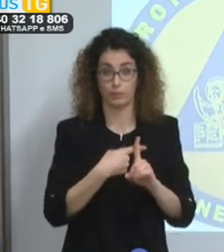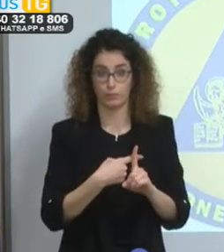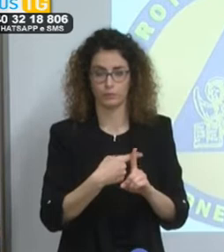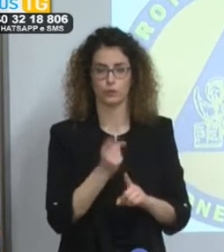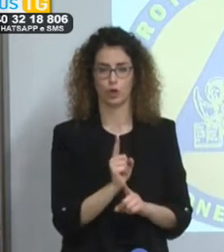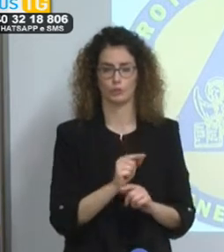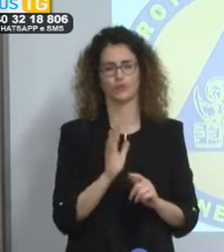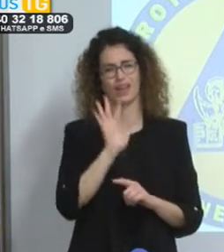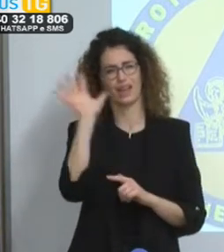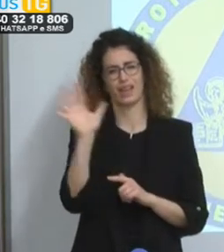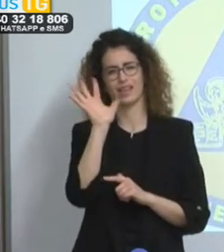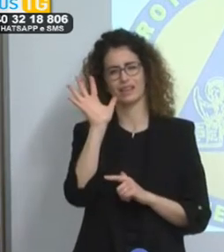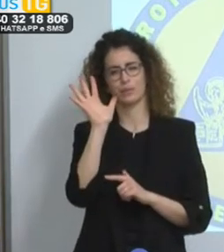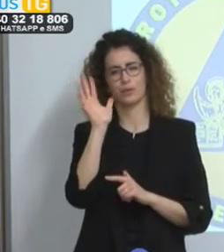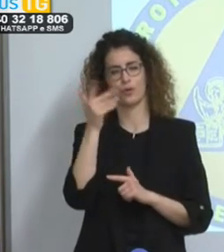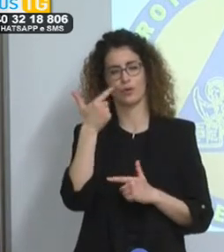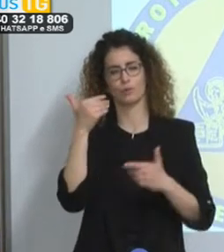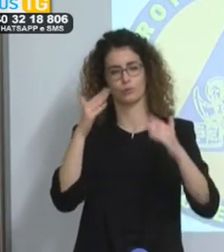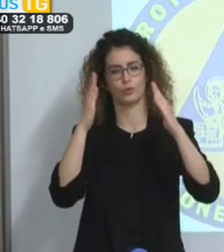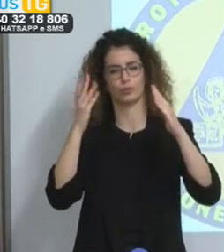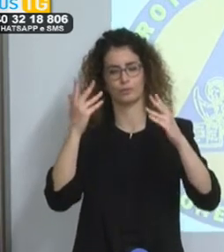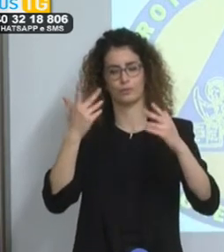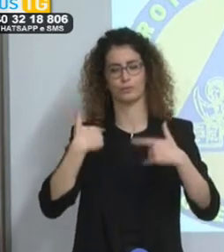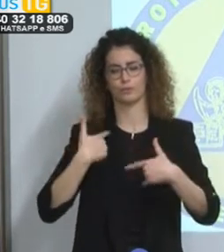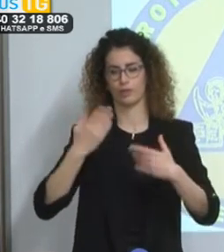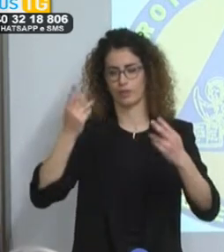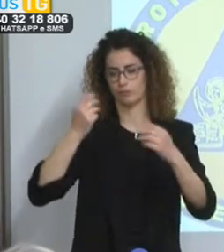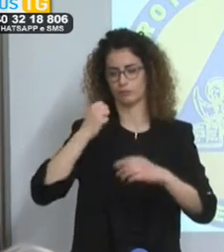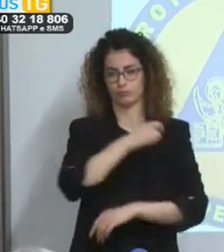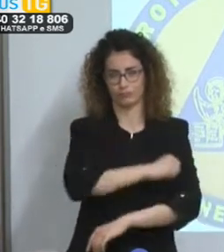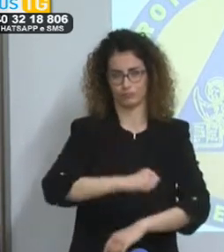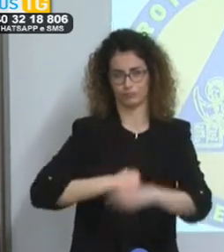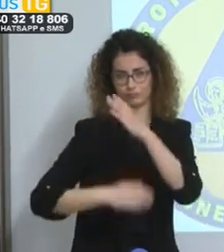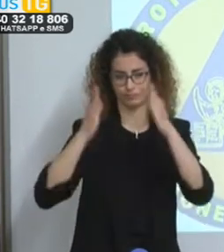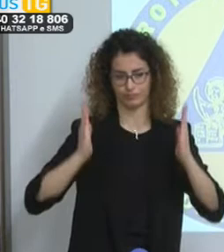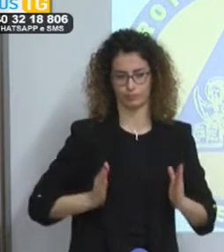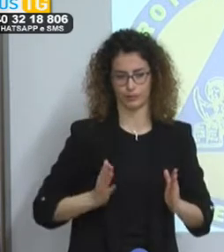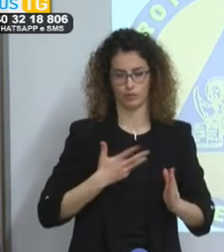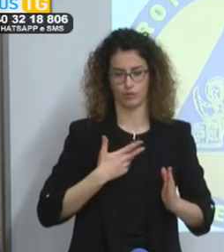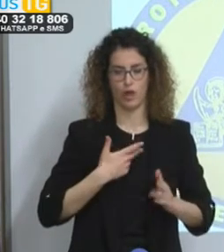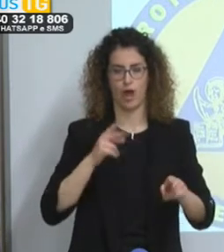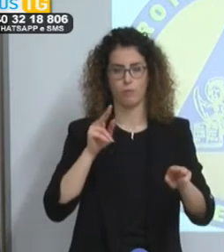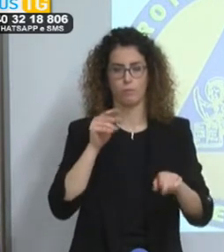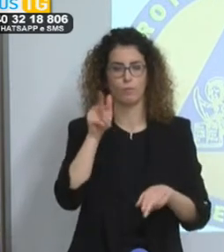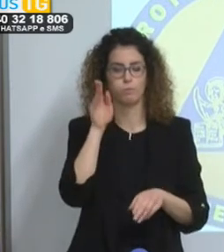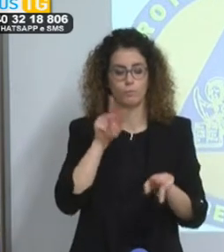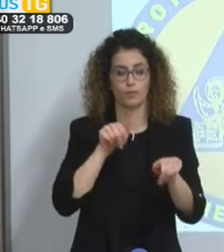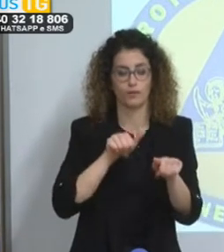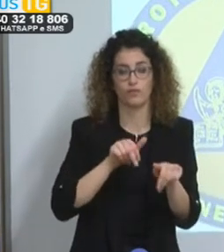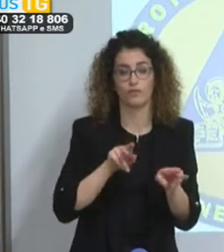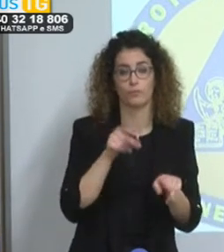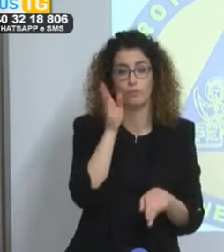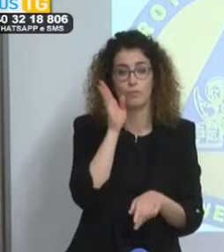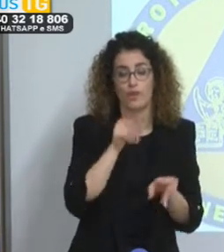Cioè, è l'esempio del metal detector, no? Tu trovi un grande pezzo di ferro, ma trovi anche una rondella. Sono due robe